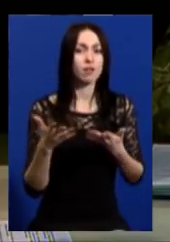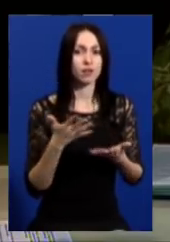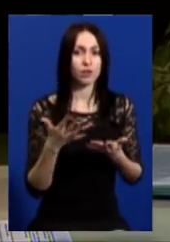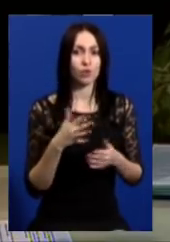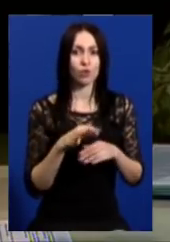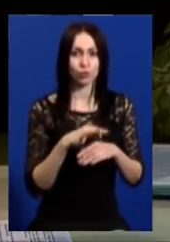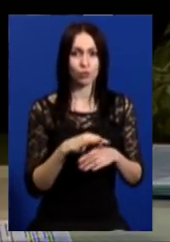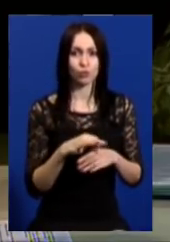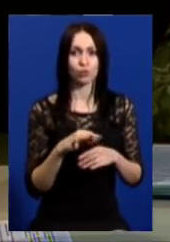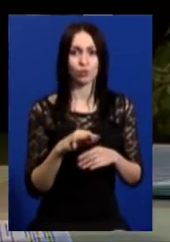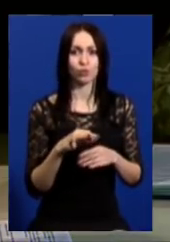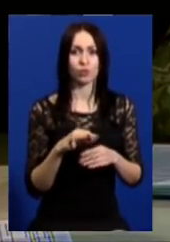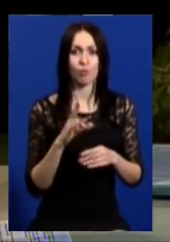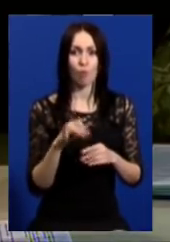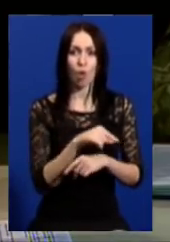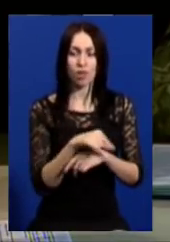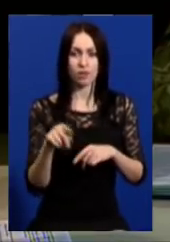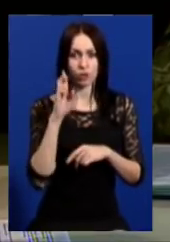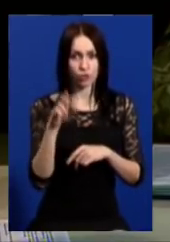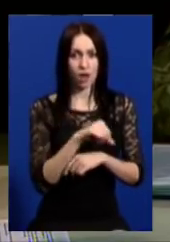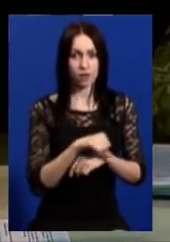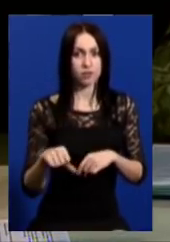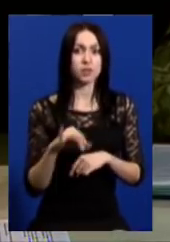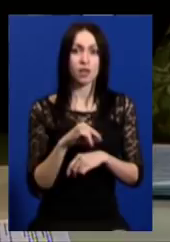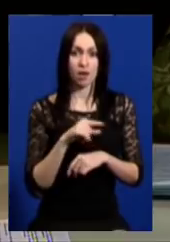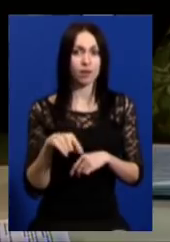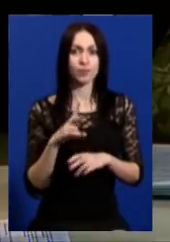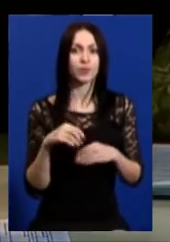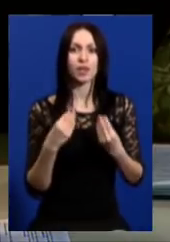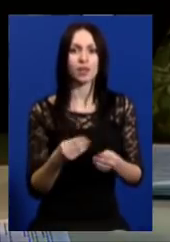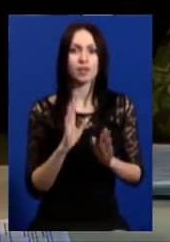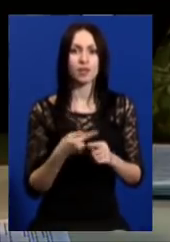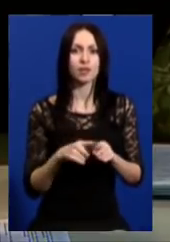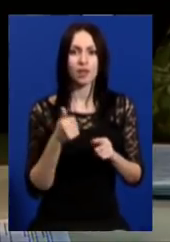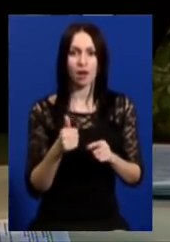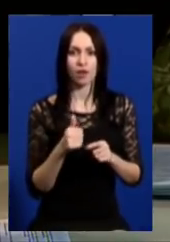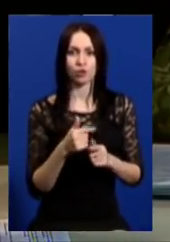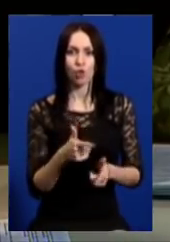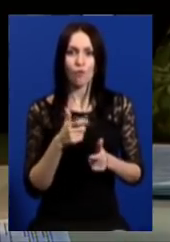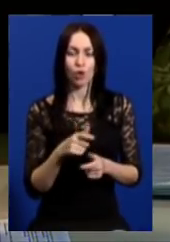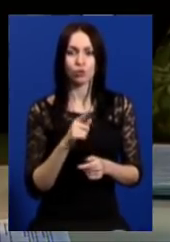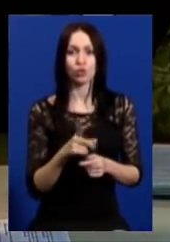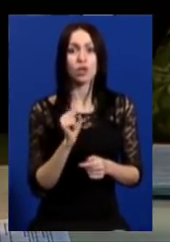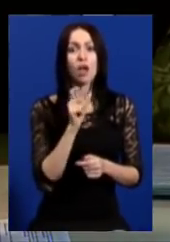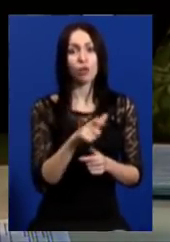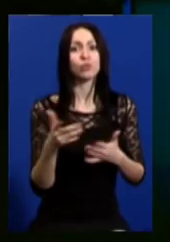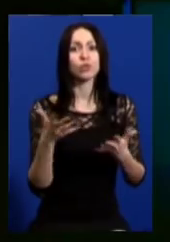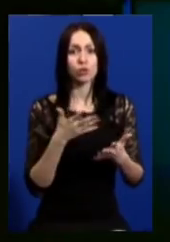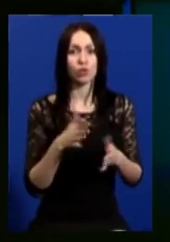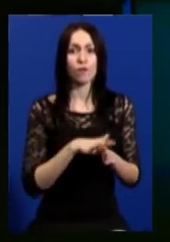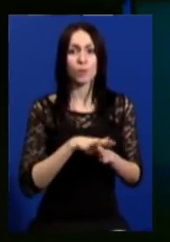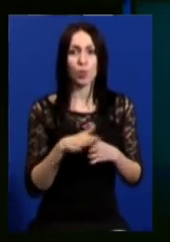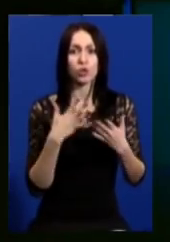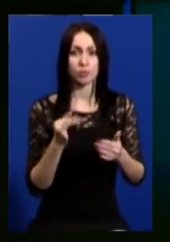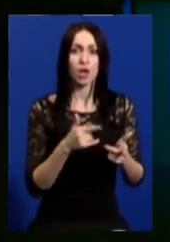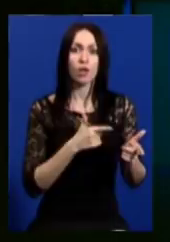службу безпосередньо по лінії державного кордону, вони не так оснащені, не так озброєні. А люди екіпіровані в повному обсязі і